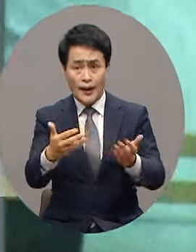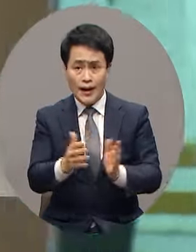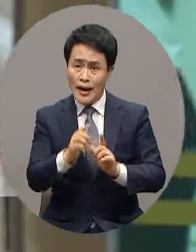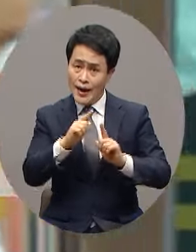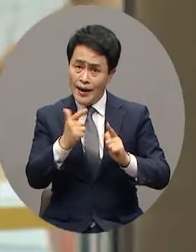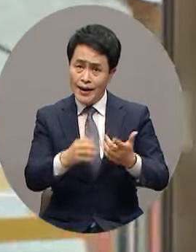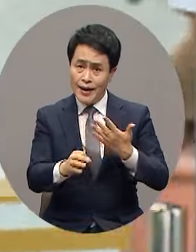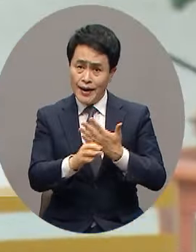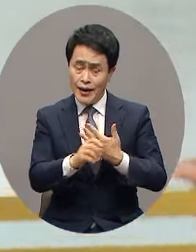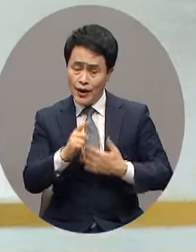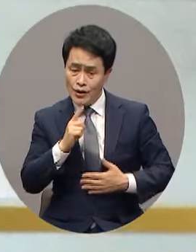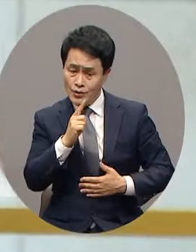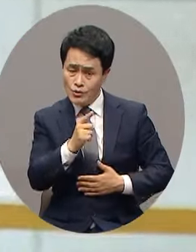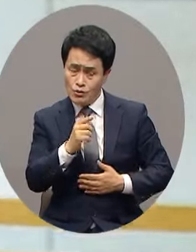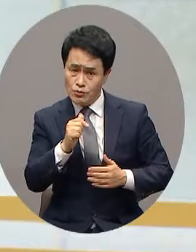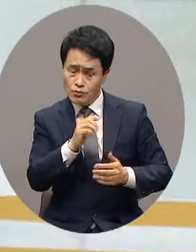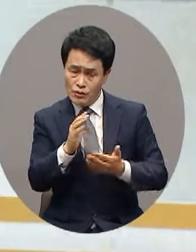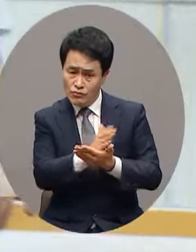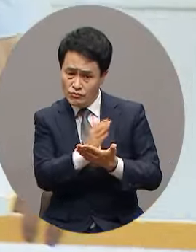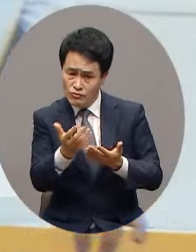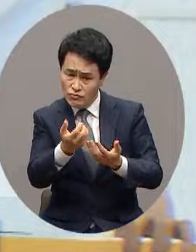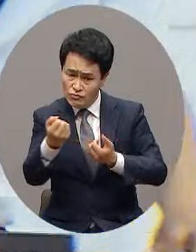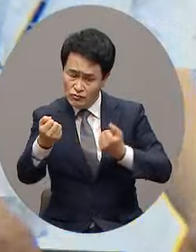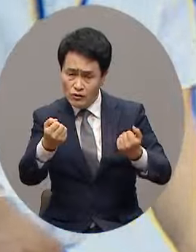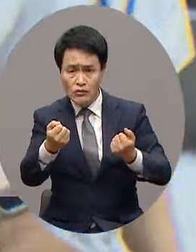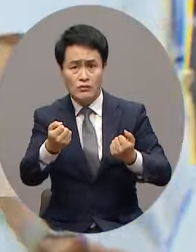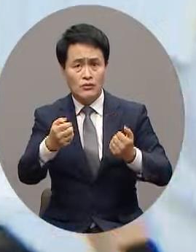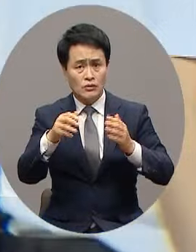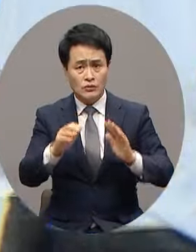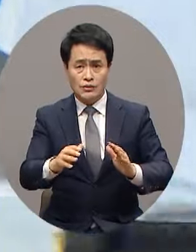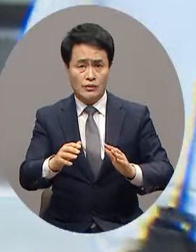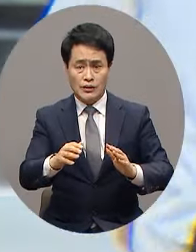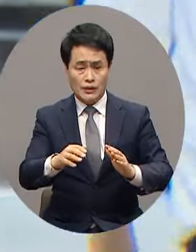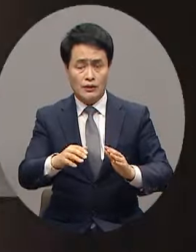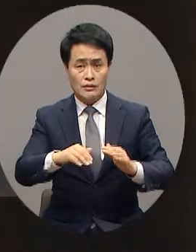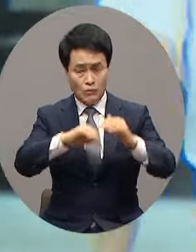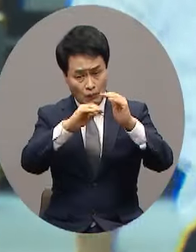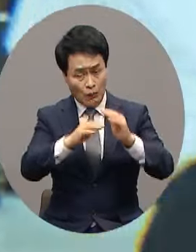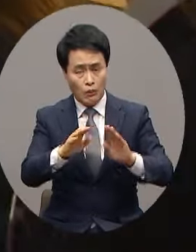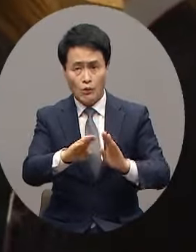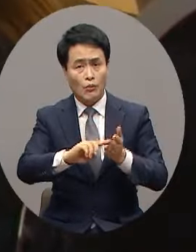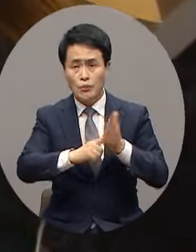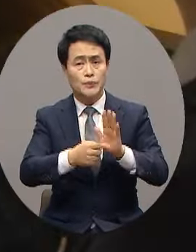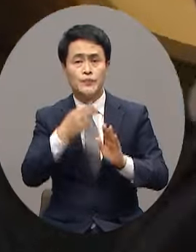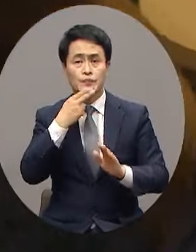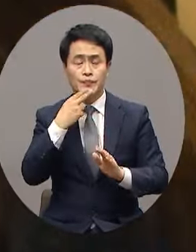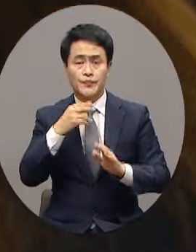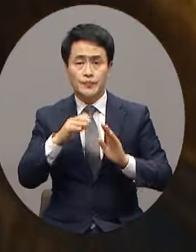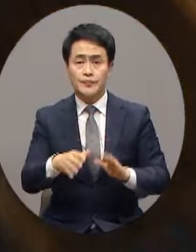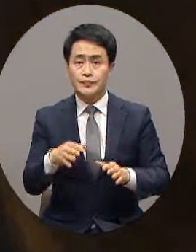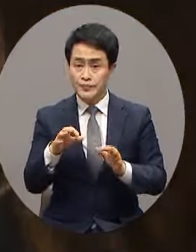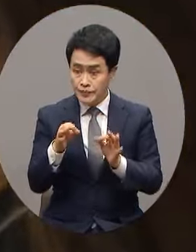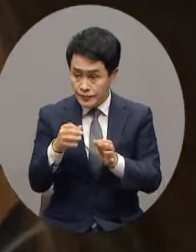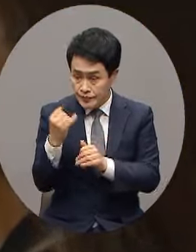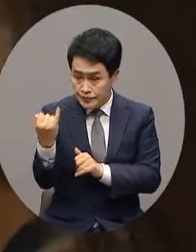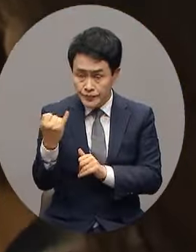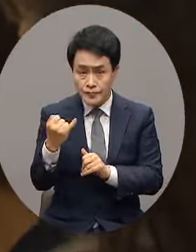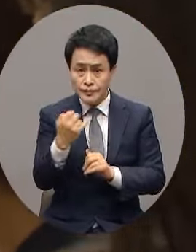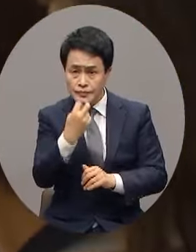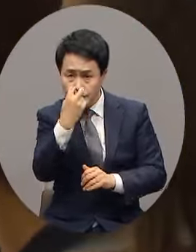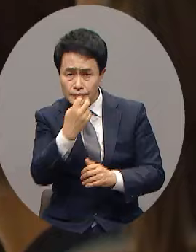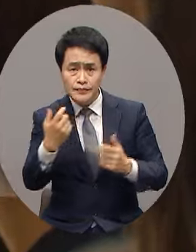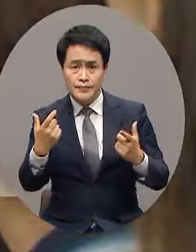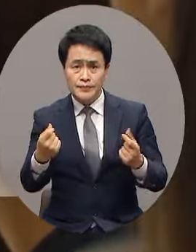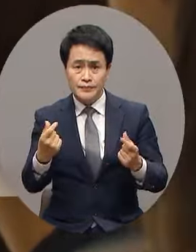아니면 기소와 불기소로 의견이 나뉘었는지는 공개하지 않기로 했습니다. 김 여사 측은 검찰과